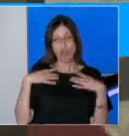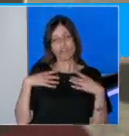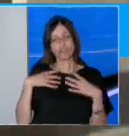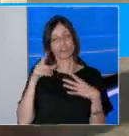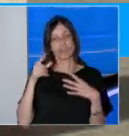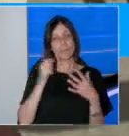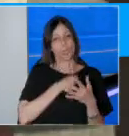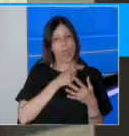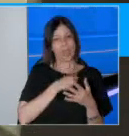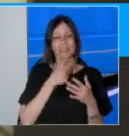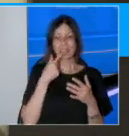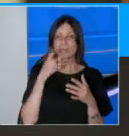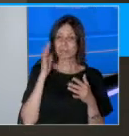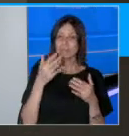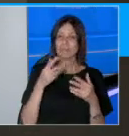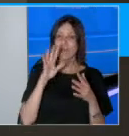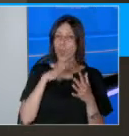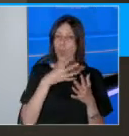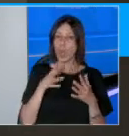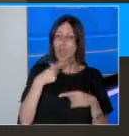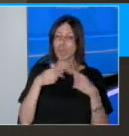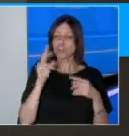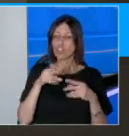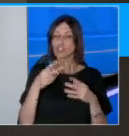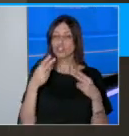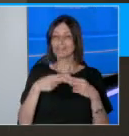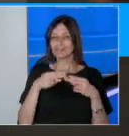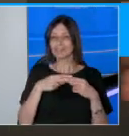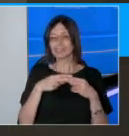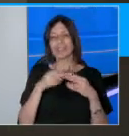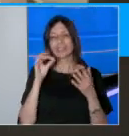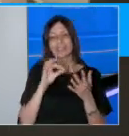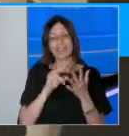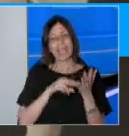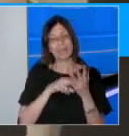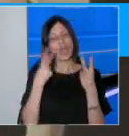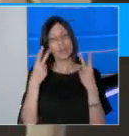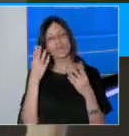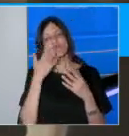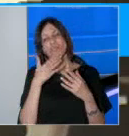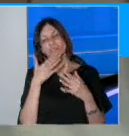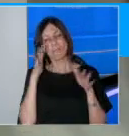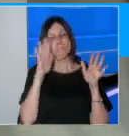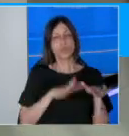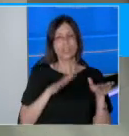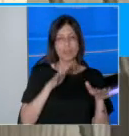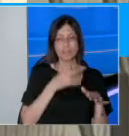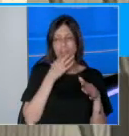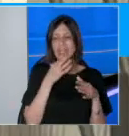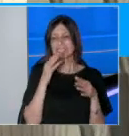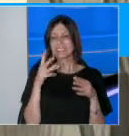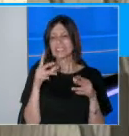השנה, אתה יודע, מקרב כמה תאריכים מאוד חשובים, גם ליהודים, גם למוסלמים. השאלה היא, כשלוח השנה ככה